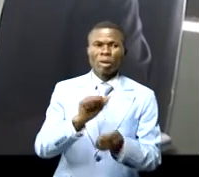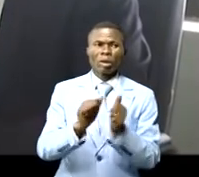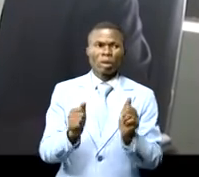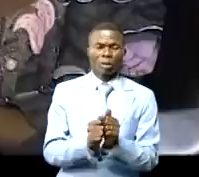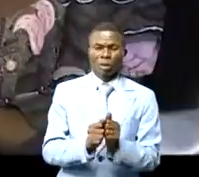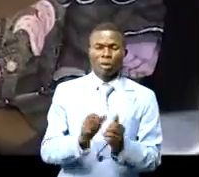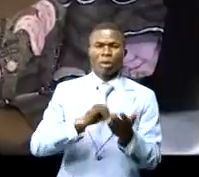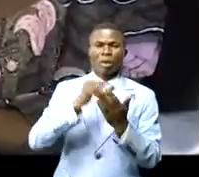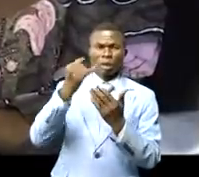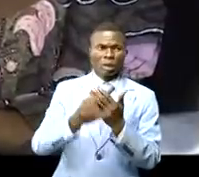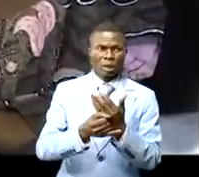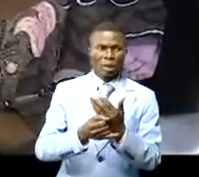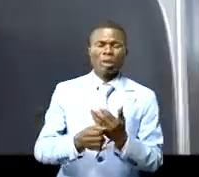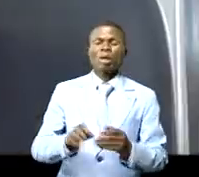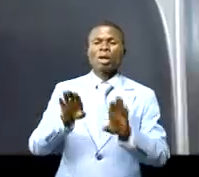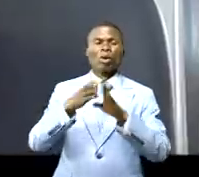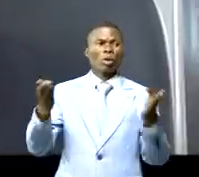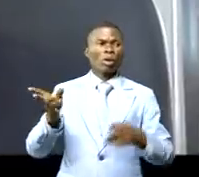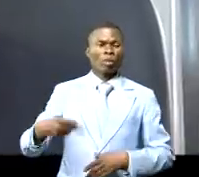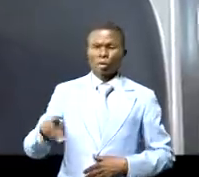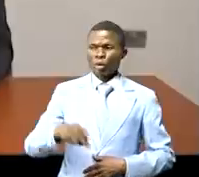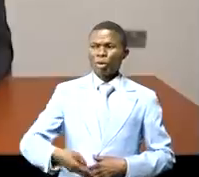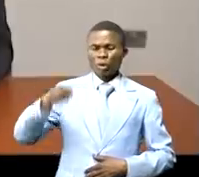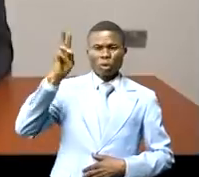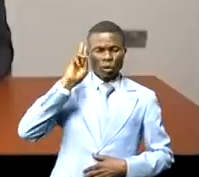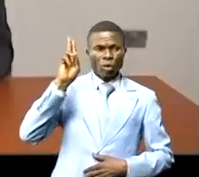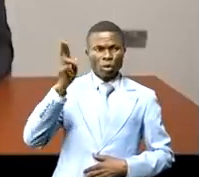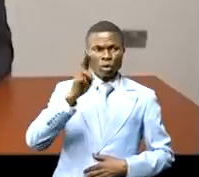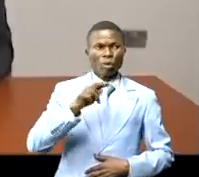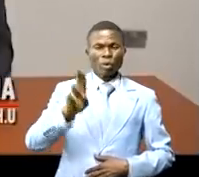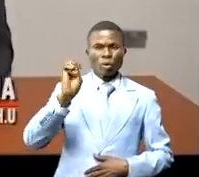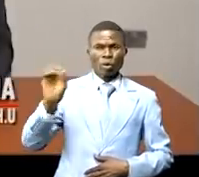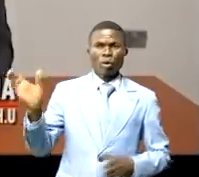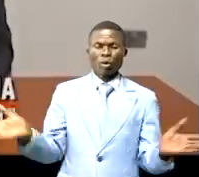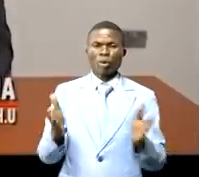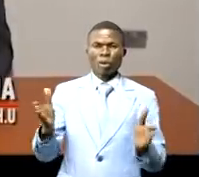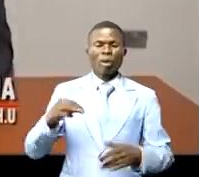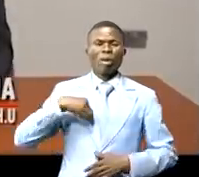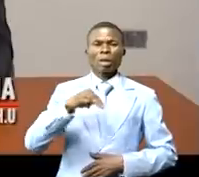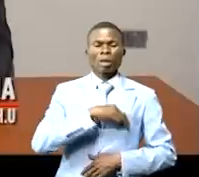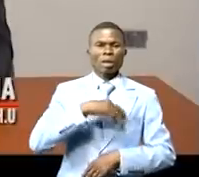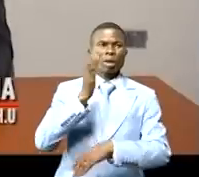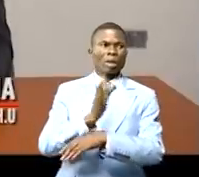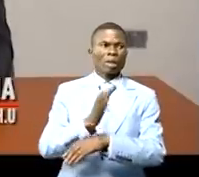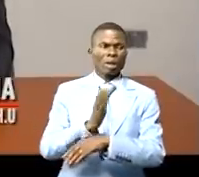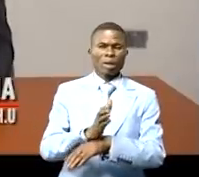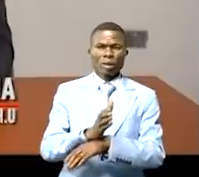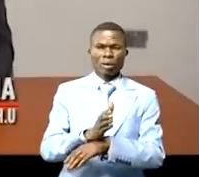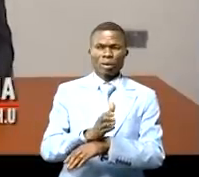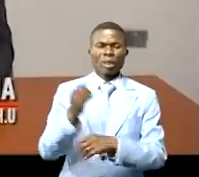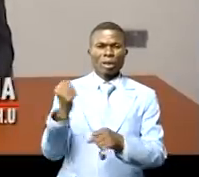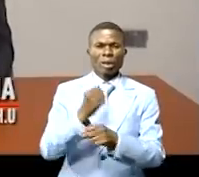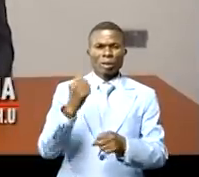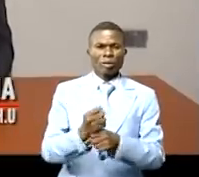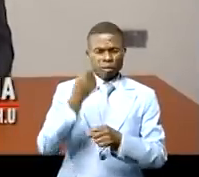ambitieux projet de désenclaver complètement la province du Haut-Uele. Il a exhorté le membre du conseil à œuvrer